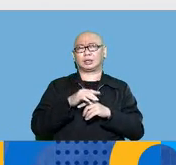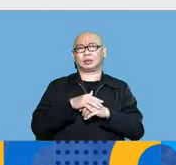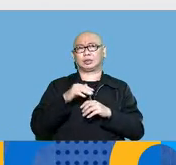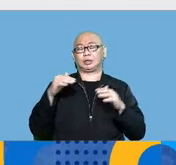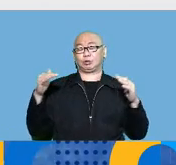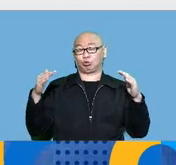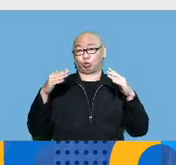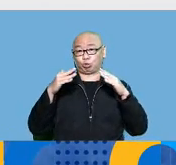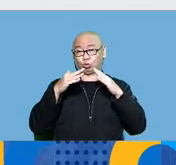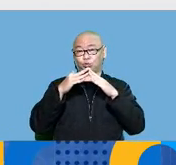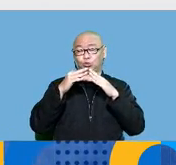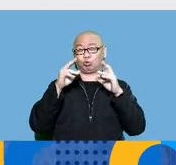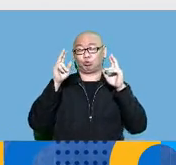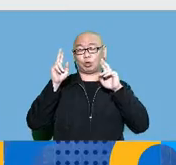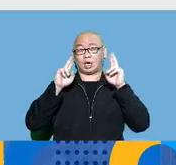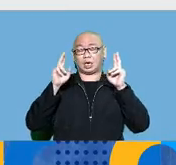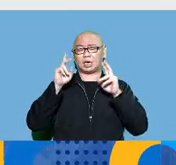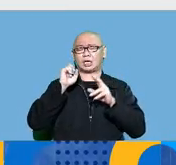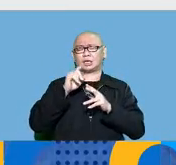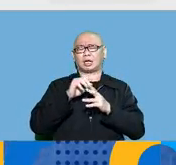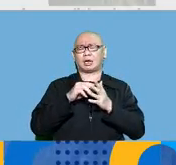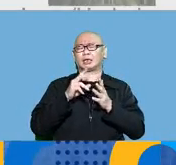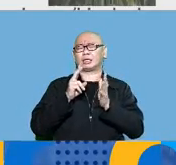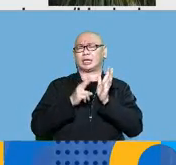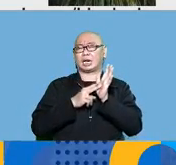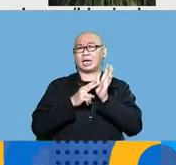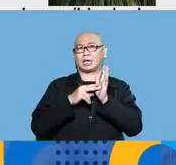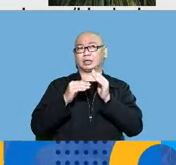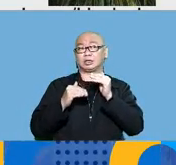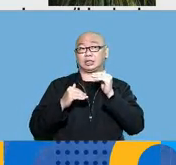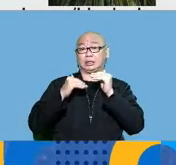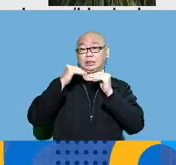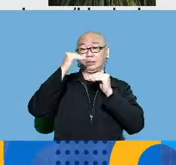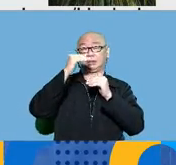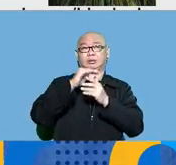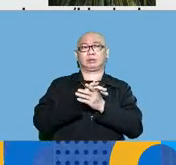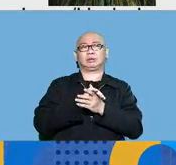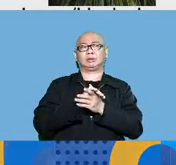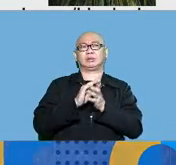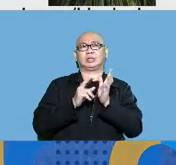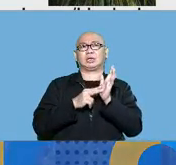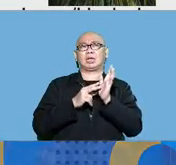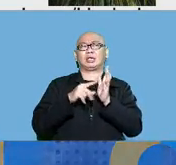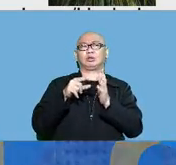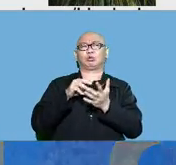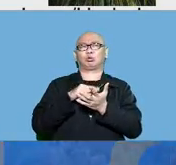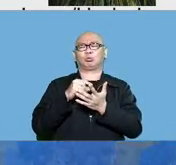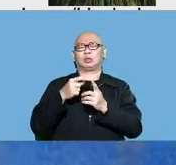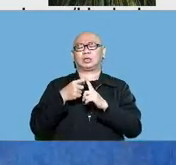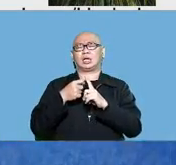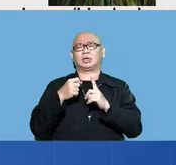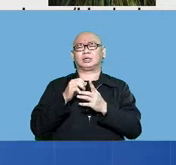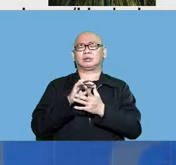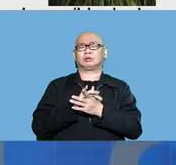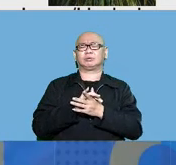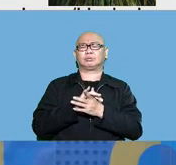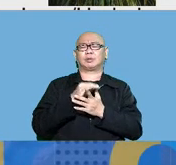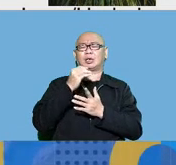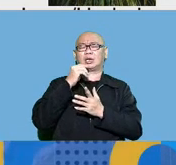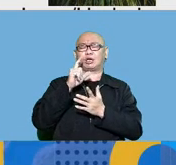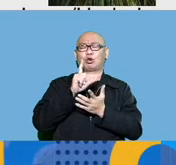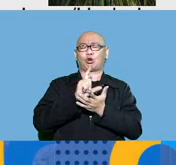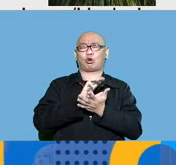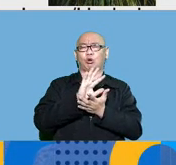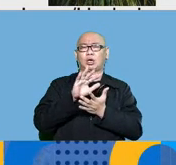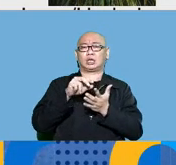keanekaragaman hayati di Gunung Ungaran juga memiliki nilai yang sangat tinggi. Nilai itu bersumber dari sumber pangan lokal,